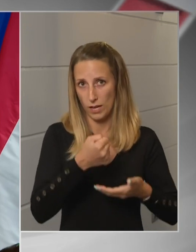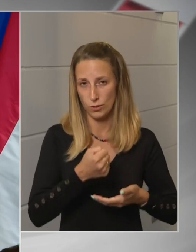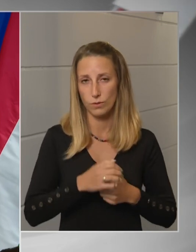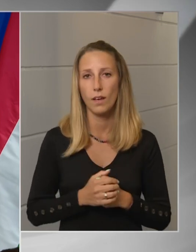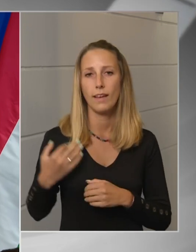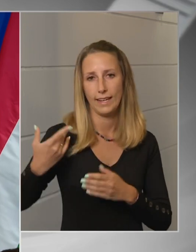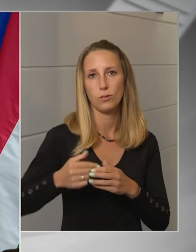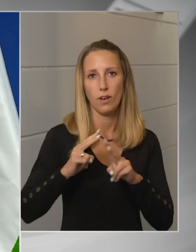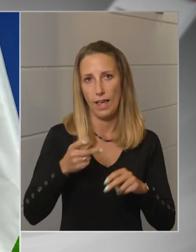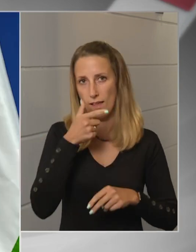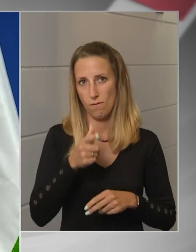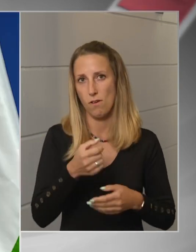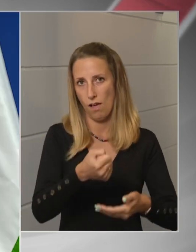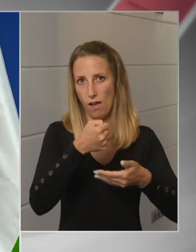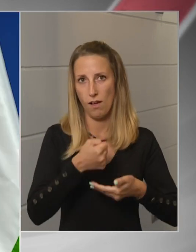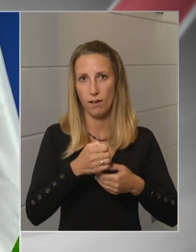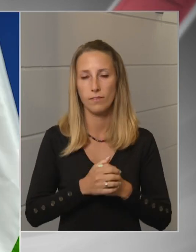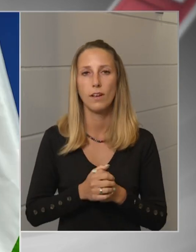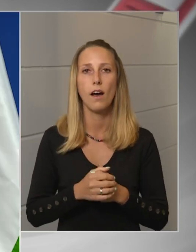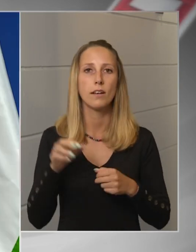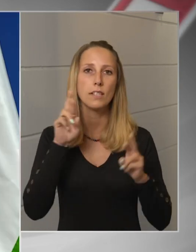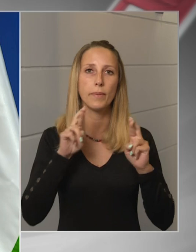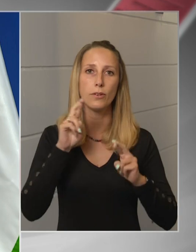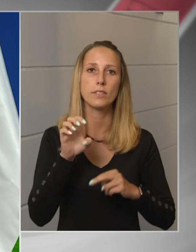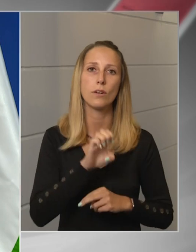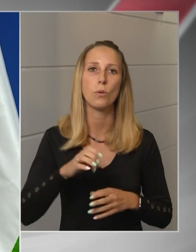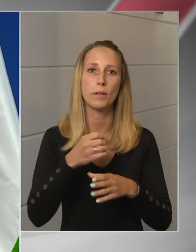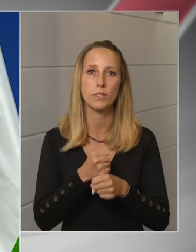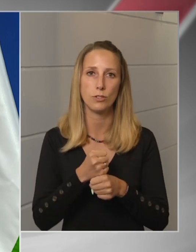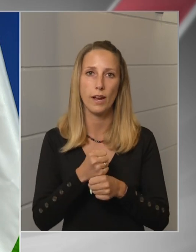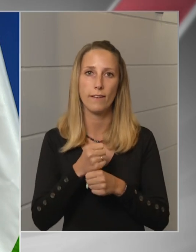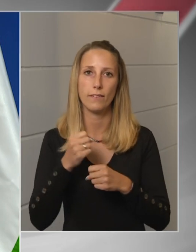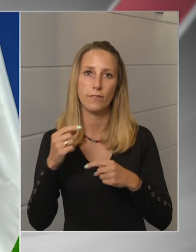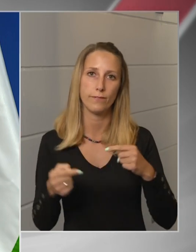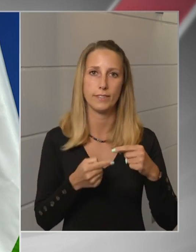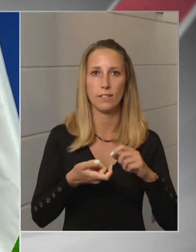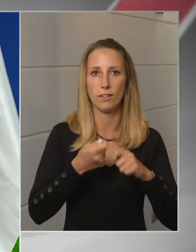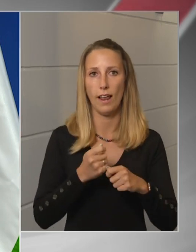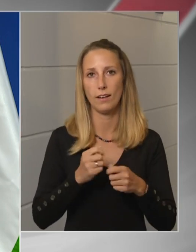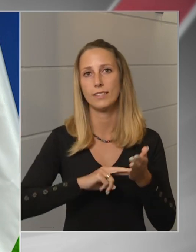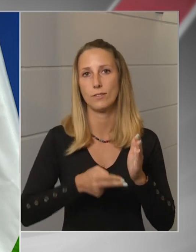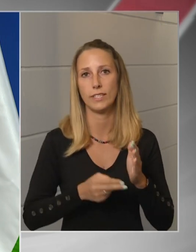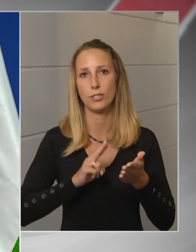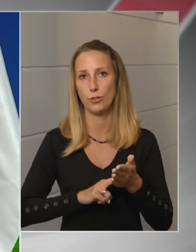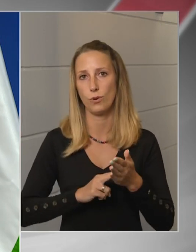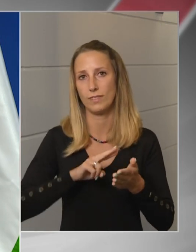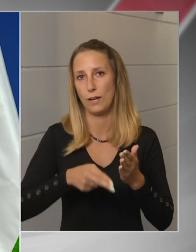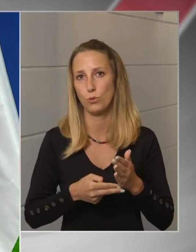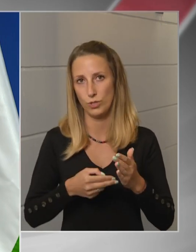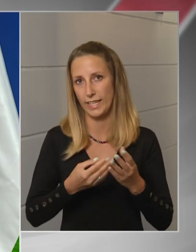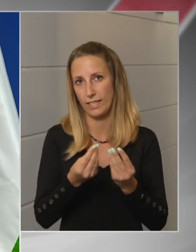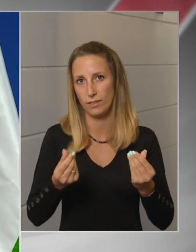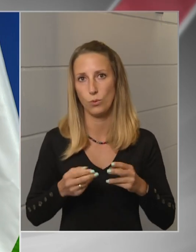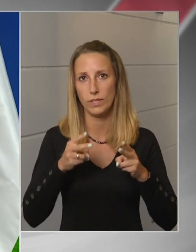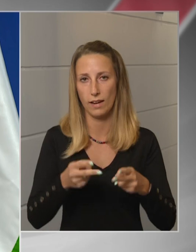jönnie kellene az uniós forrásoknak. Mi azt reméljük, hogy az Európai Bizottság visszatalál a szerződések és a jogszerűség útjára, és akkor semmi akadálya